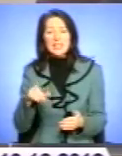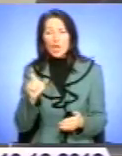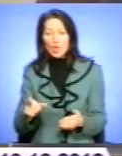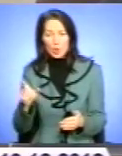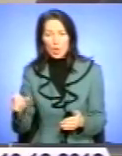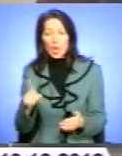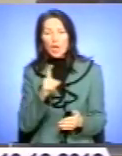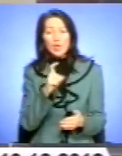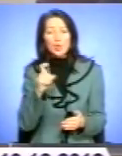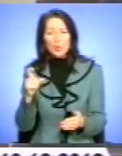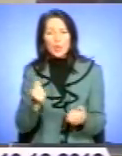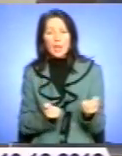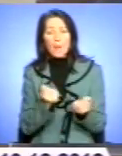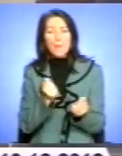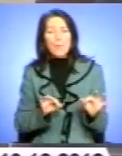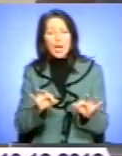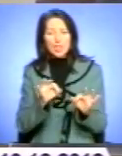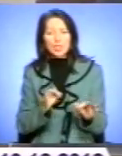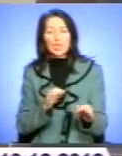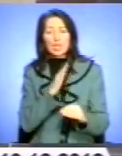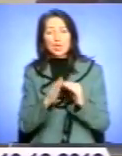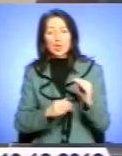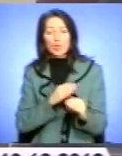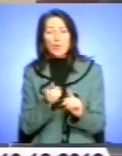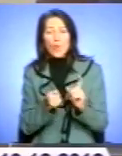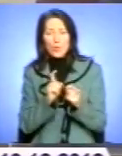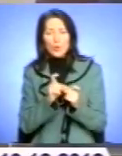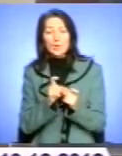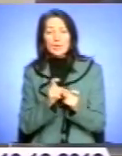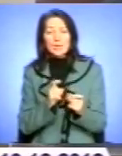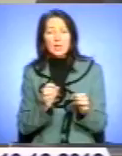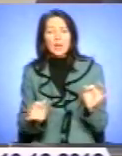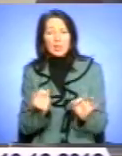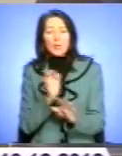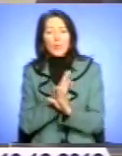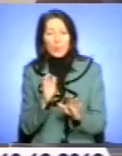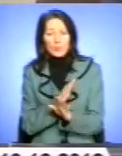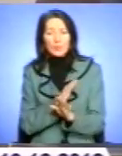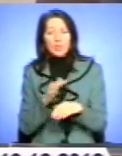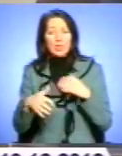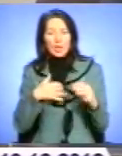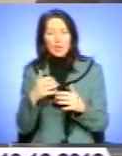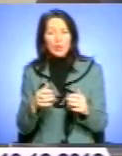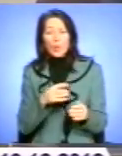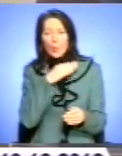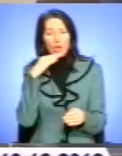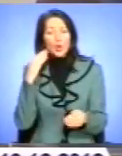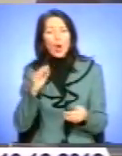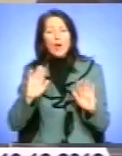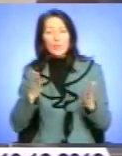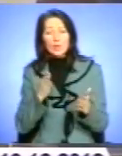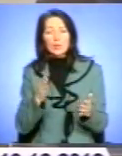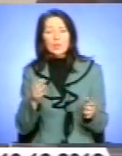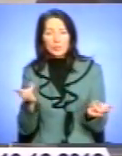одиниць техніки цілодобово боролися зі стихією. В багатьох випадках доводилось в складних умовах